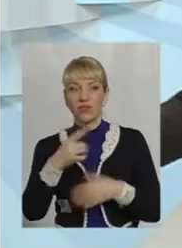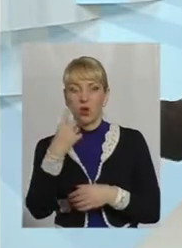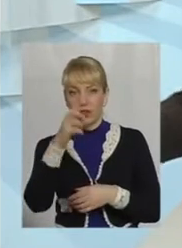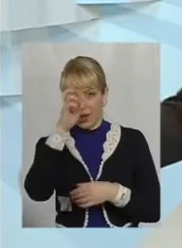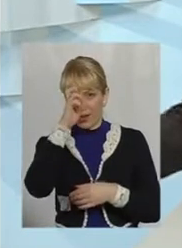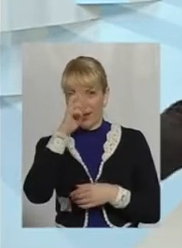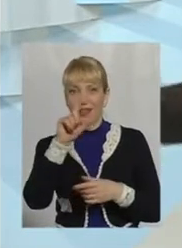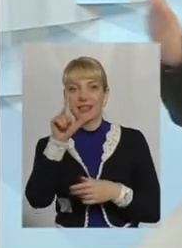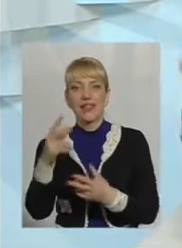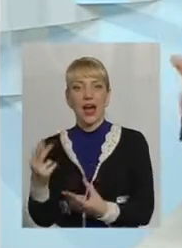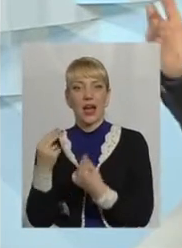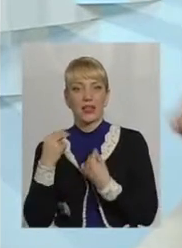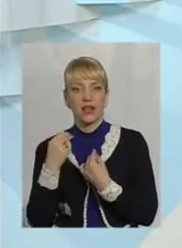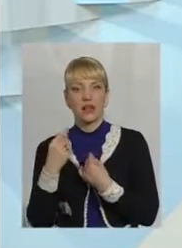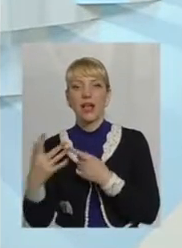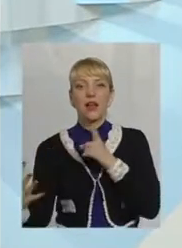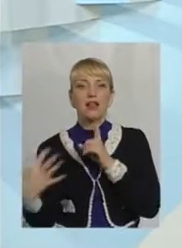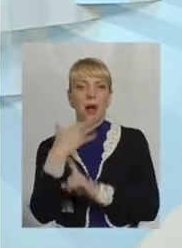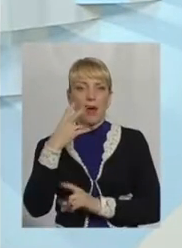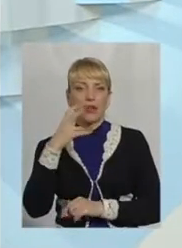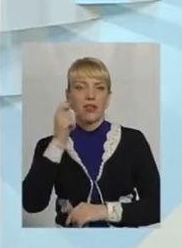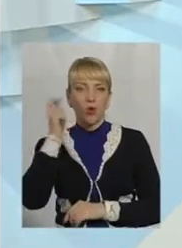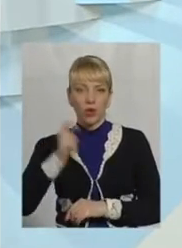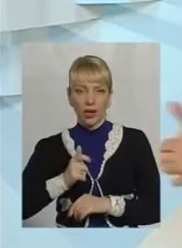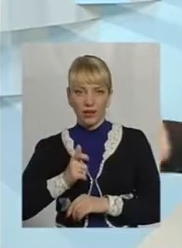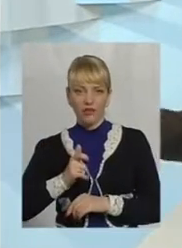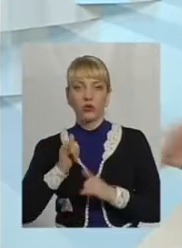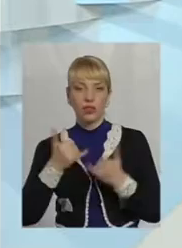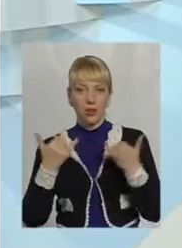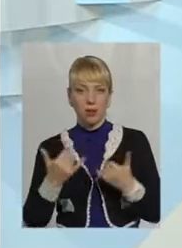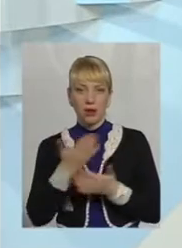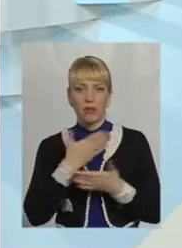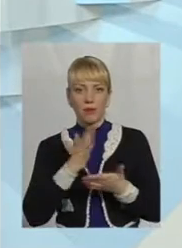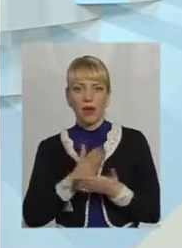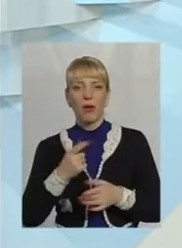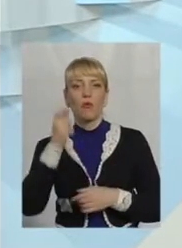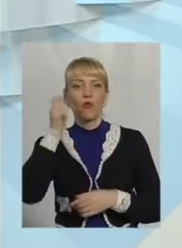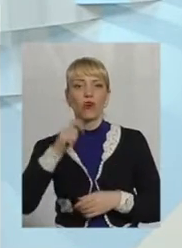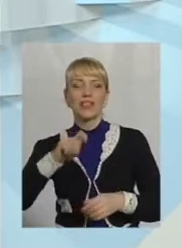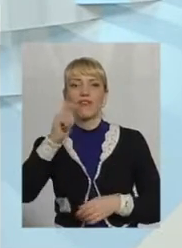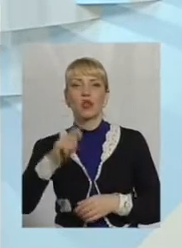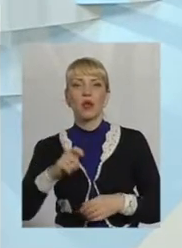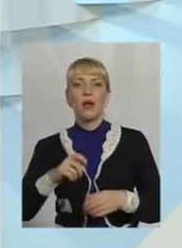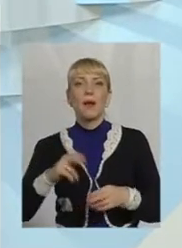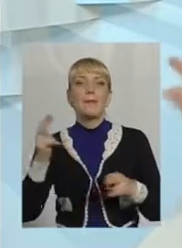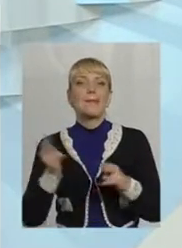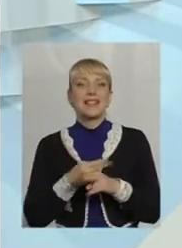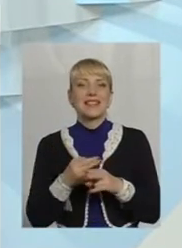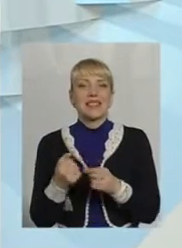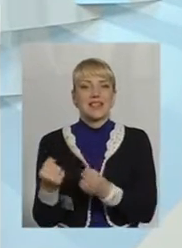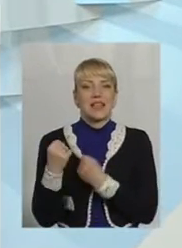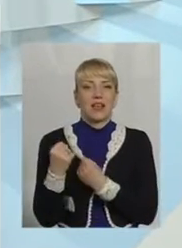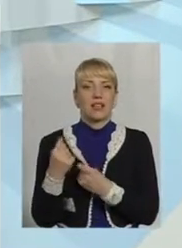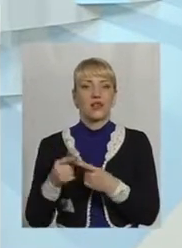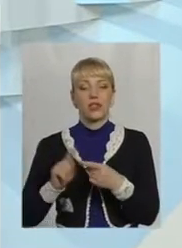країна із гарантерів напала на Україну, і сьогодні ми маємо в Україні війну і геть беззахисні. Ось на ці питання